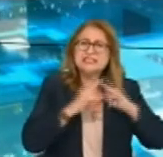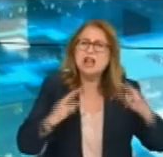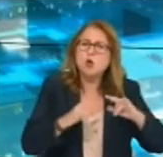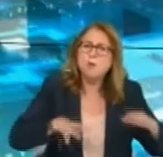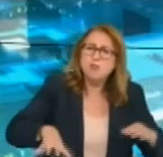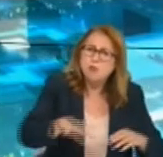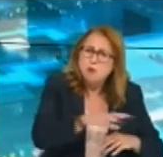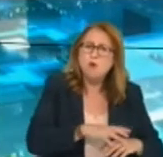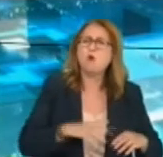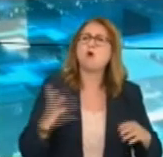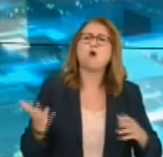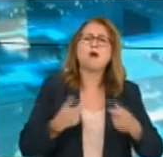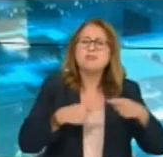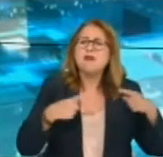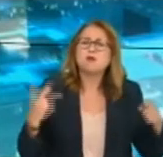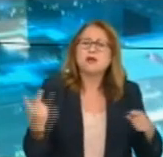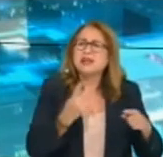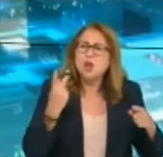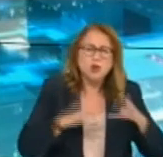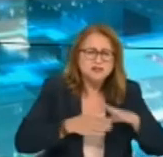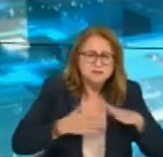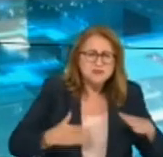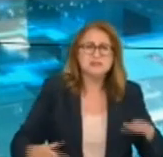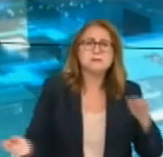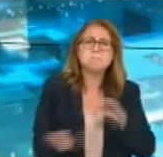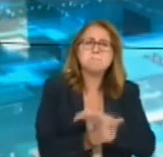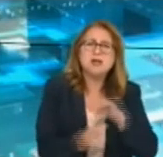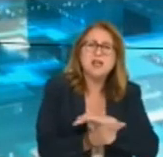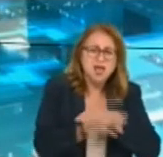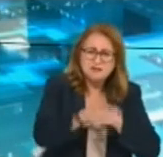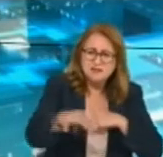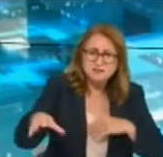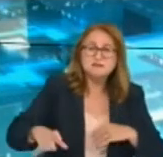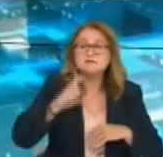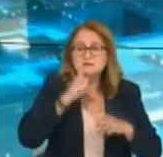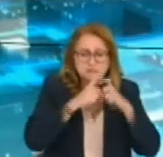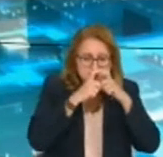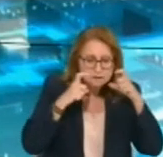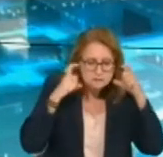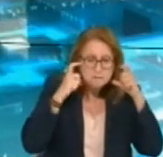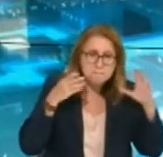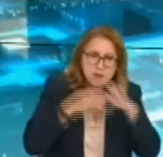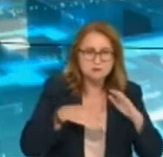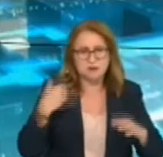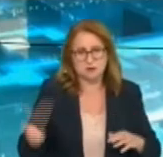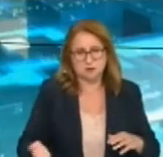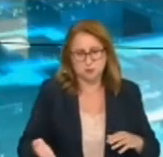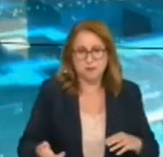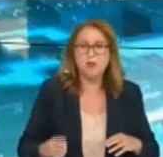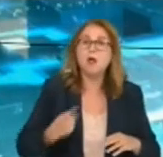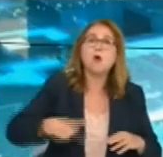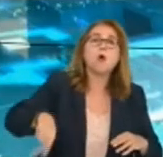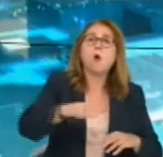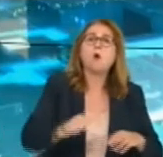αλληλεγγύης και χώρους φιλοξενίας προσφύγων και μεταναστών. Έκτο μέτρο. Όλοι όσοι επιστρέφουν από άδειες στις μονάδες φροντίδας